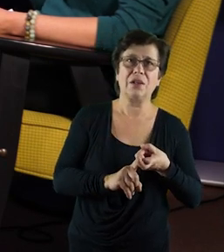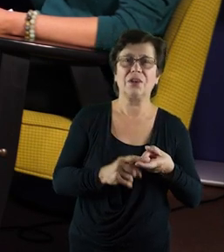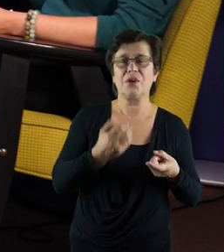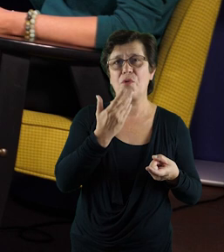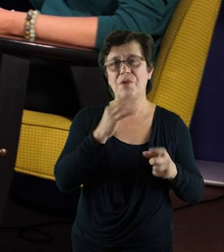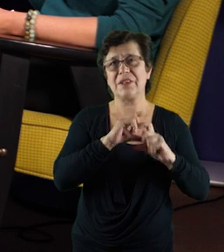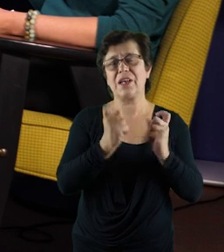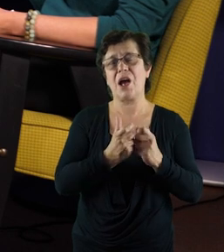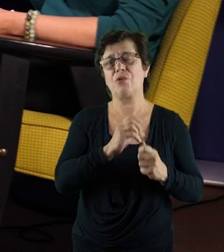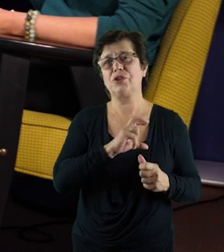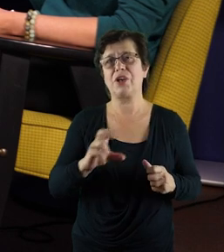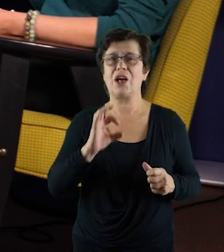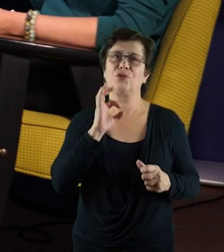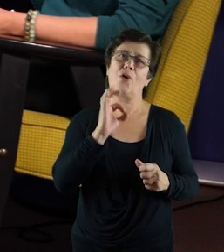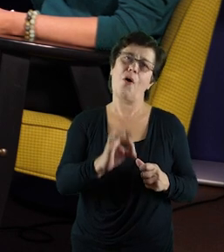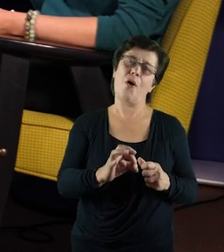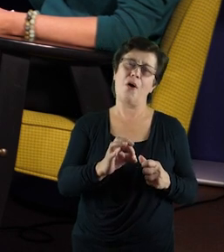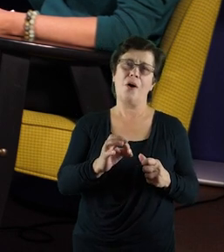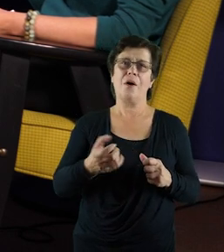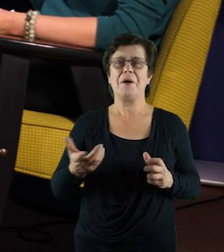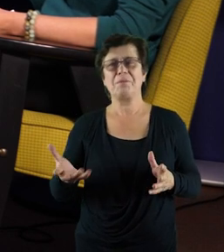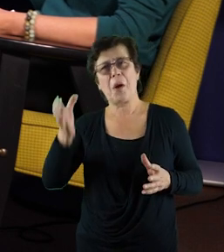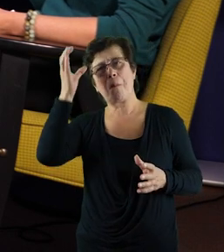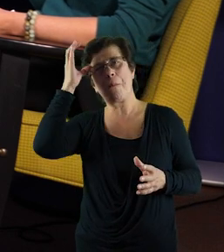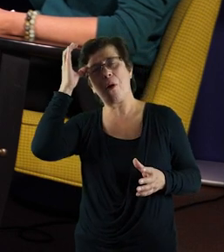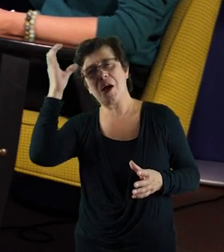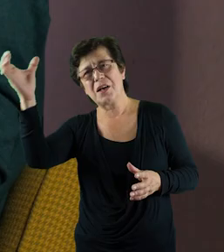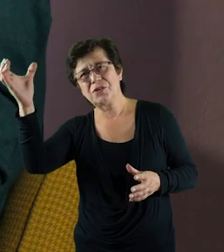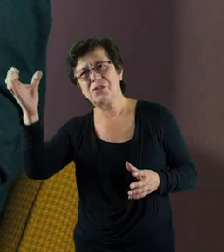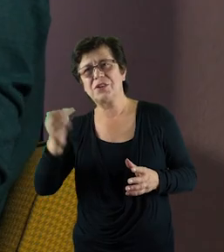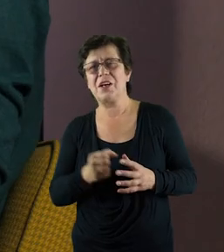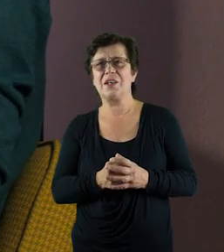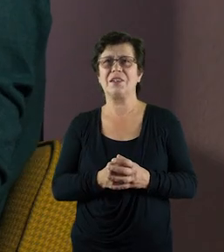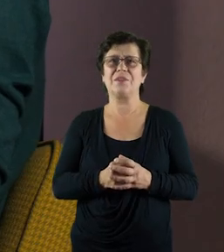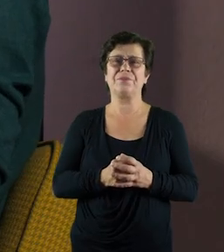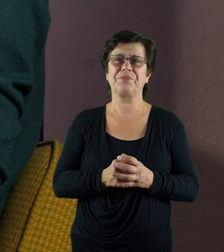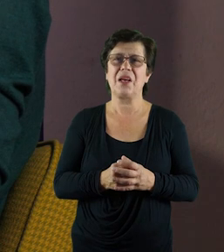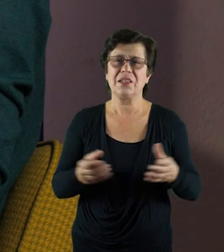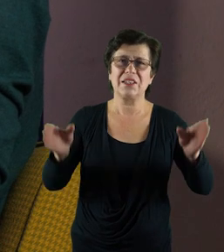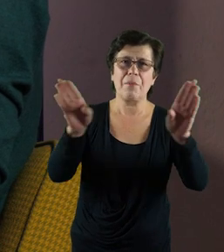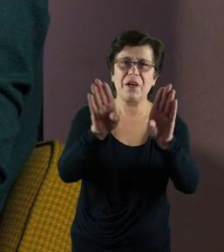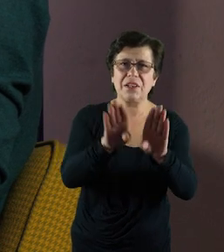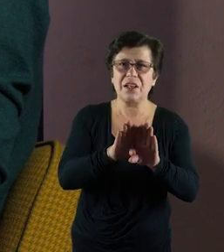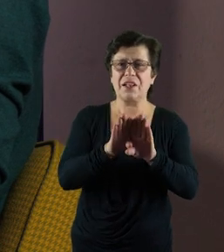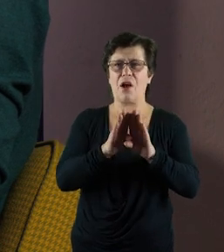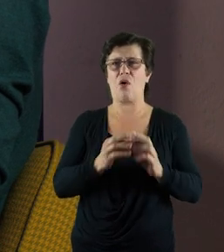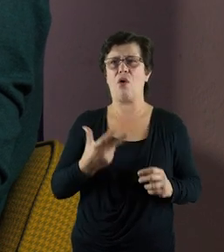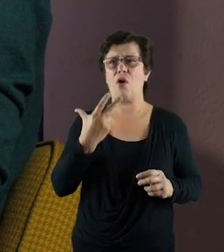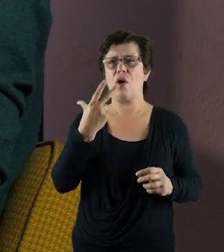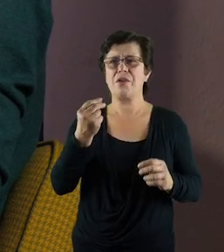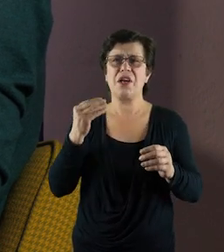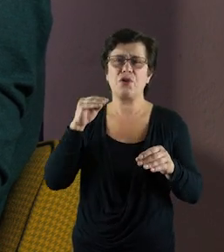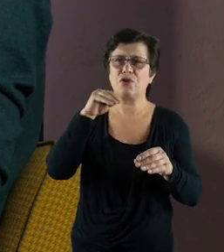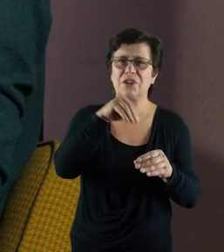poety posągowego, emocjonalnie, powiedzmy, gdzieś zamkniętego, niedostępnego. A o